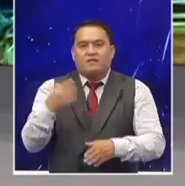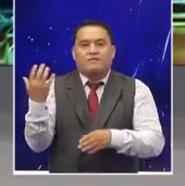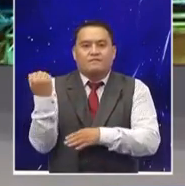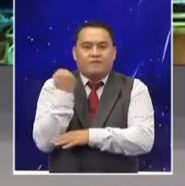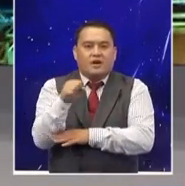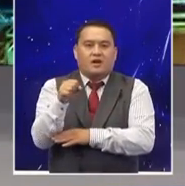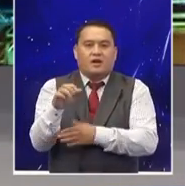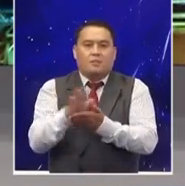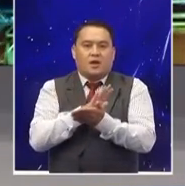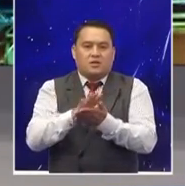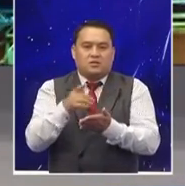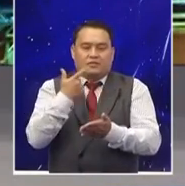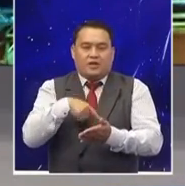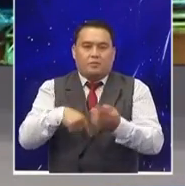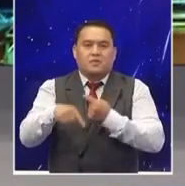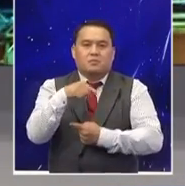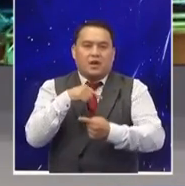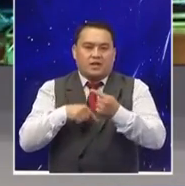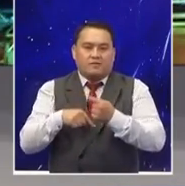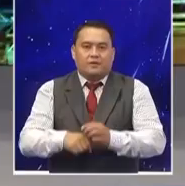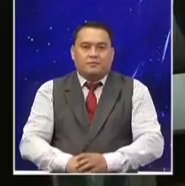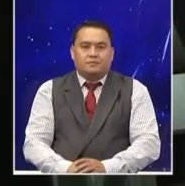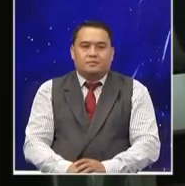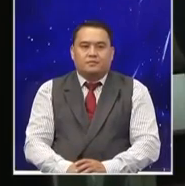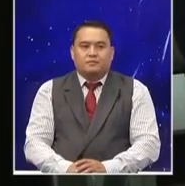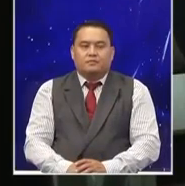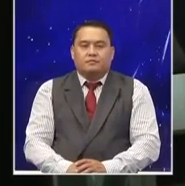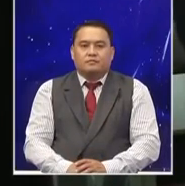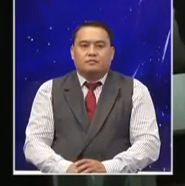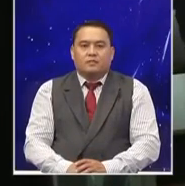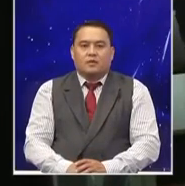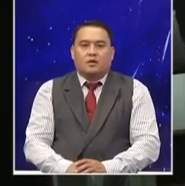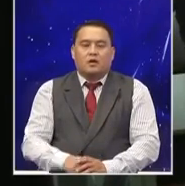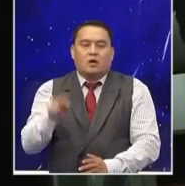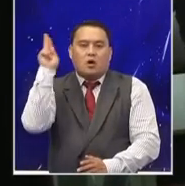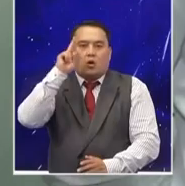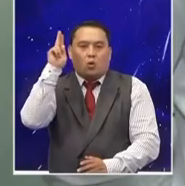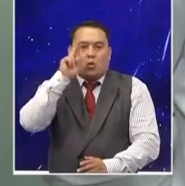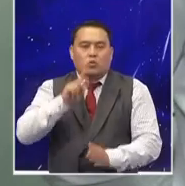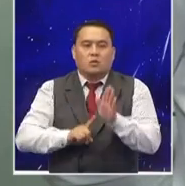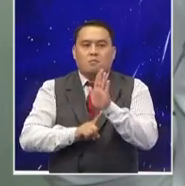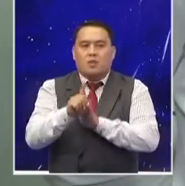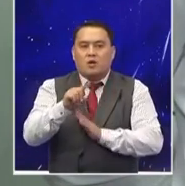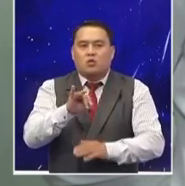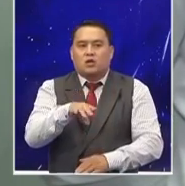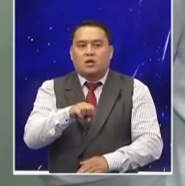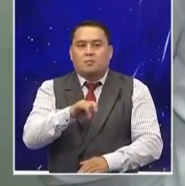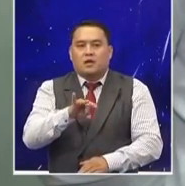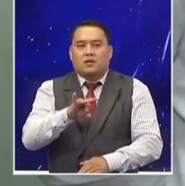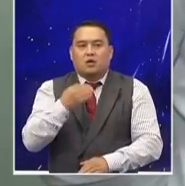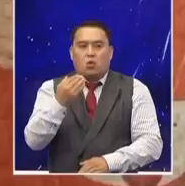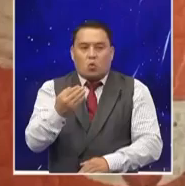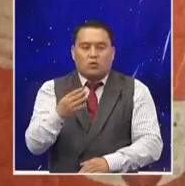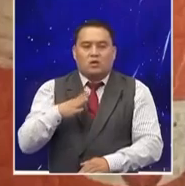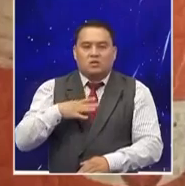выиграли грант и на старт своих бизнес проектов один из слушателей курсов бизнес бастау житель поселка утеген батыра asset нуртай